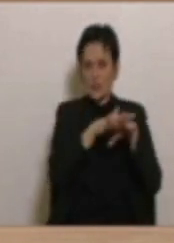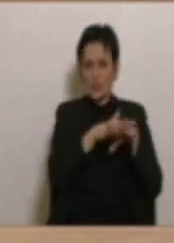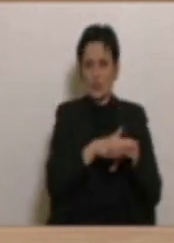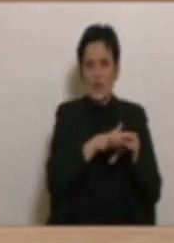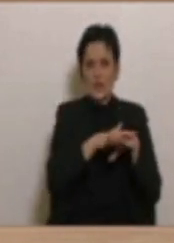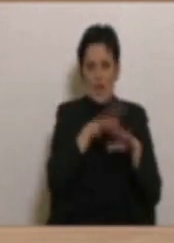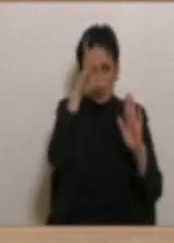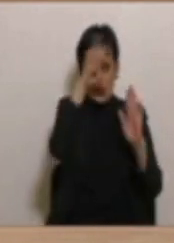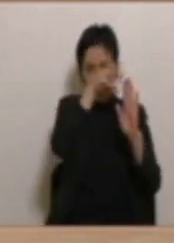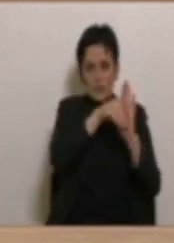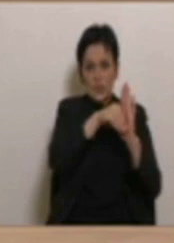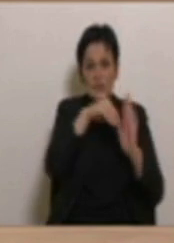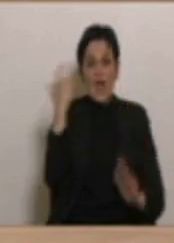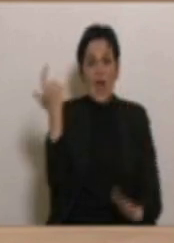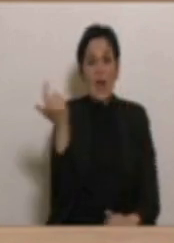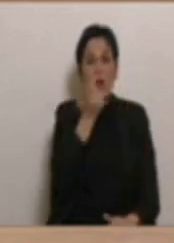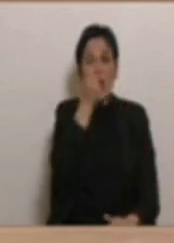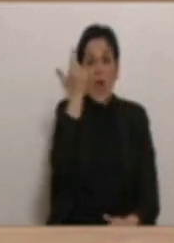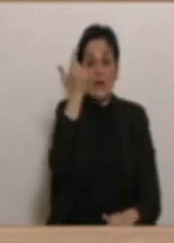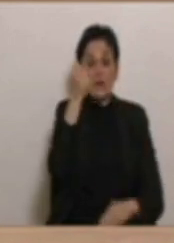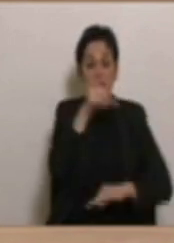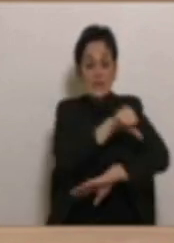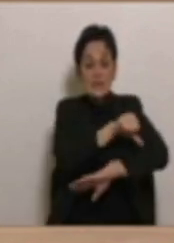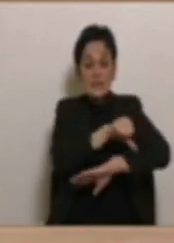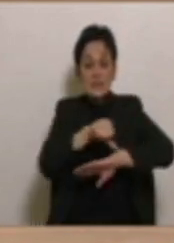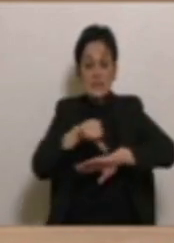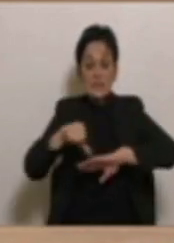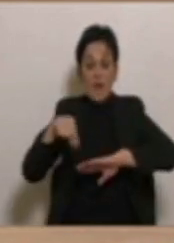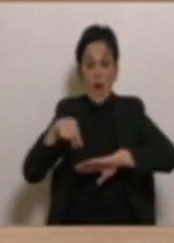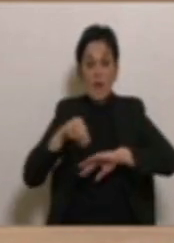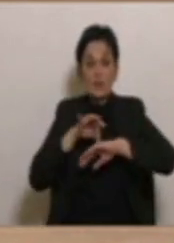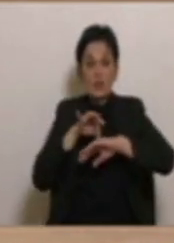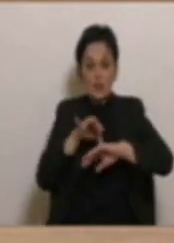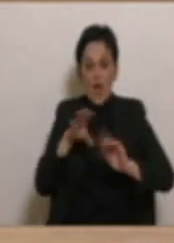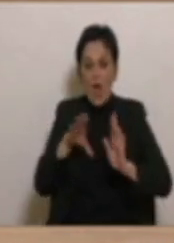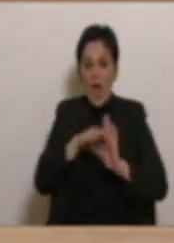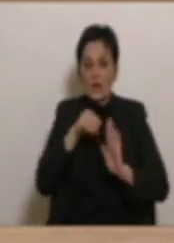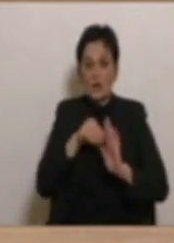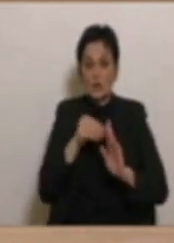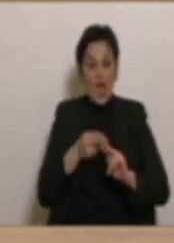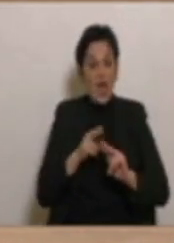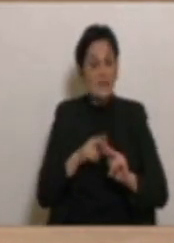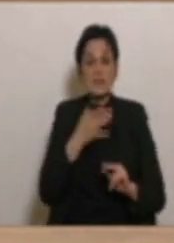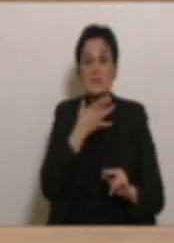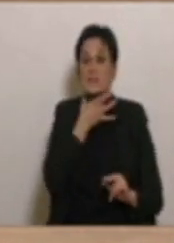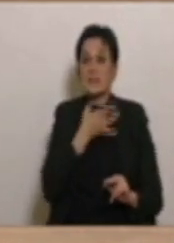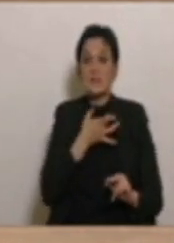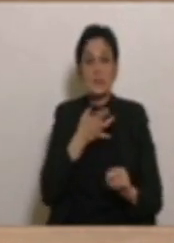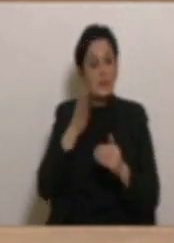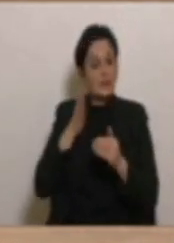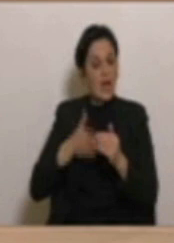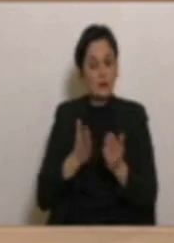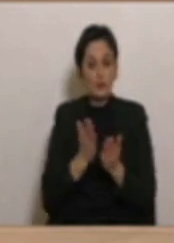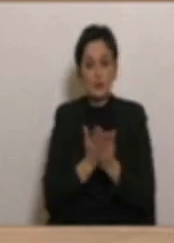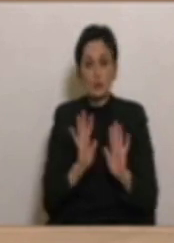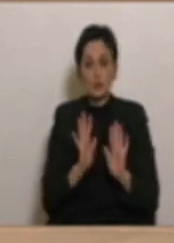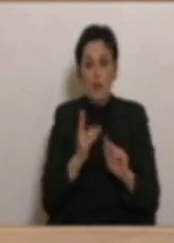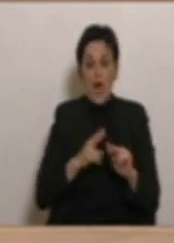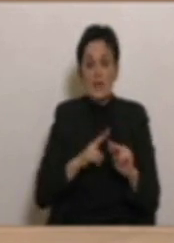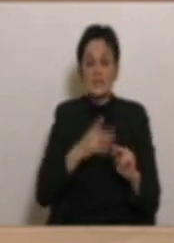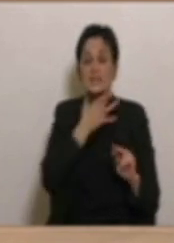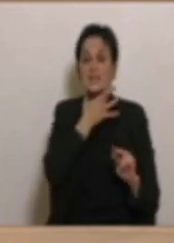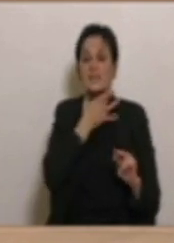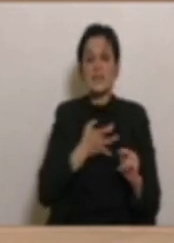სენატში ლეგიტიმაციის ზღვარზე ჩაეტარებინა არჩევნები, ეს კრიზისი არ არის დასრულებული. ეს კრიზისი არ